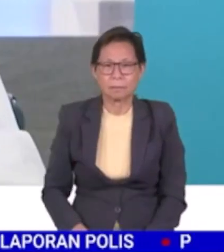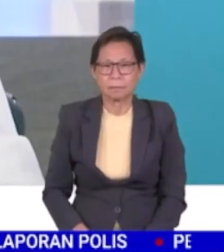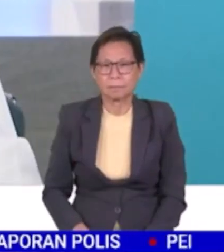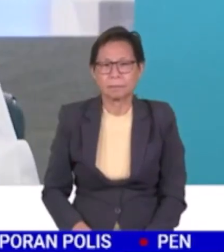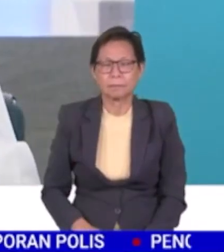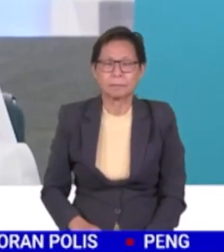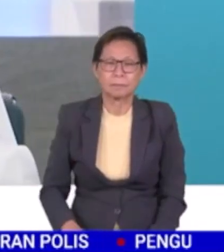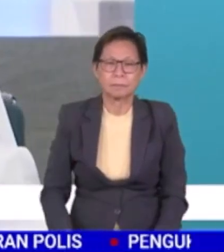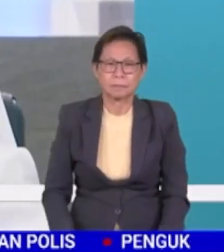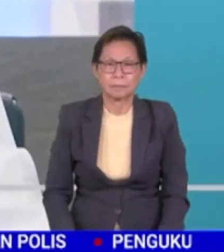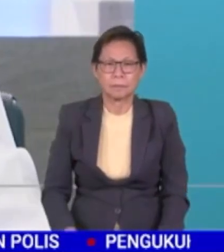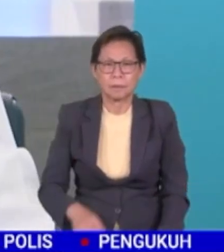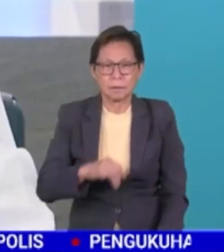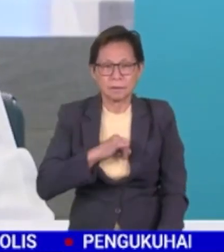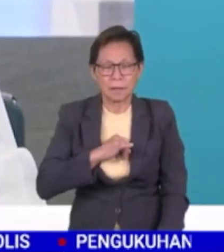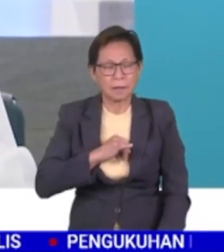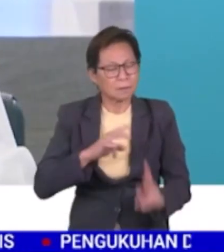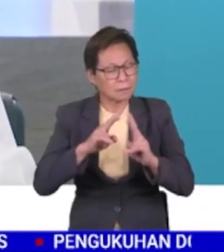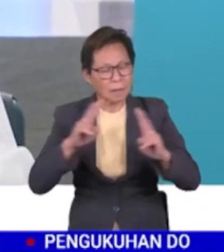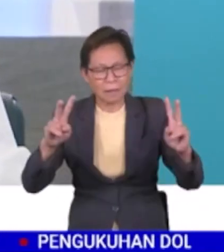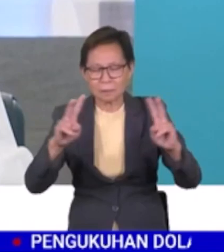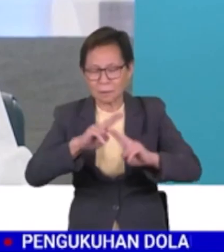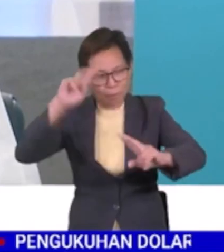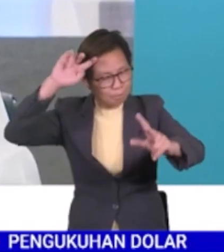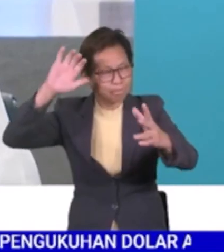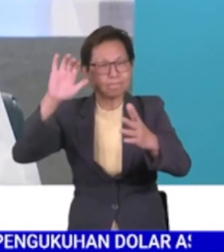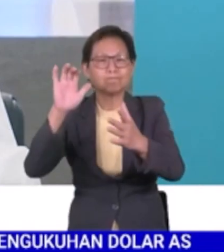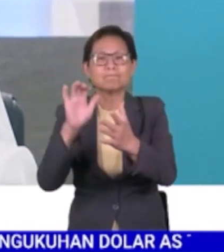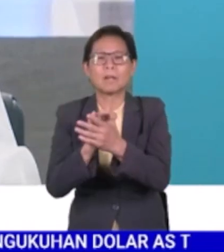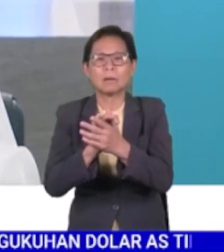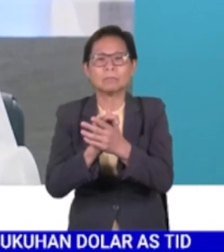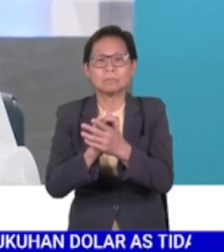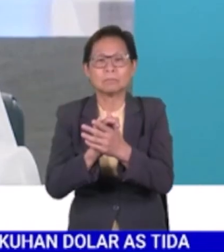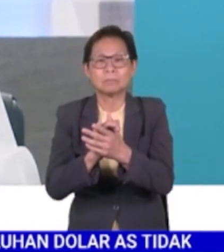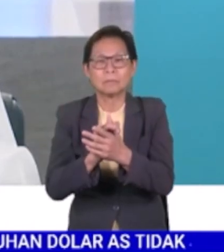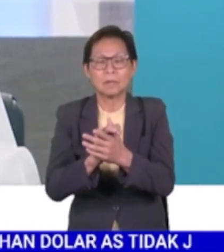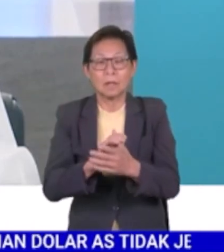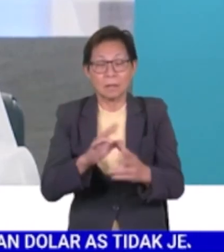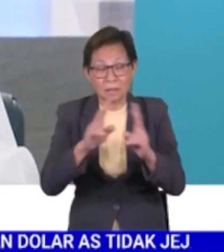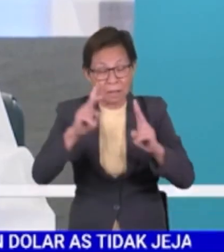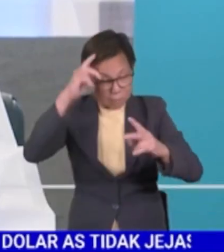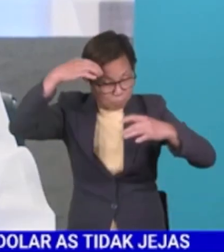Jadi saya sangat yakin dengan